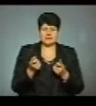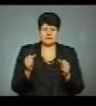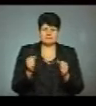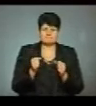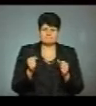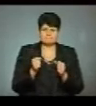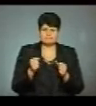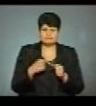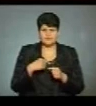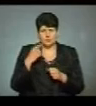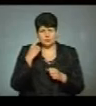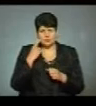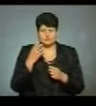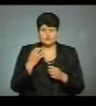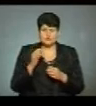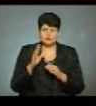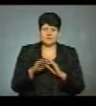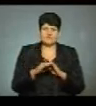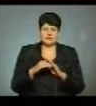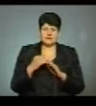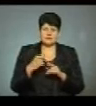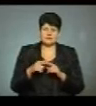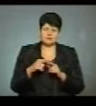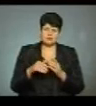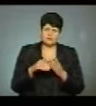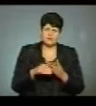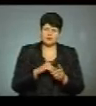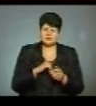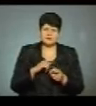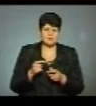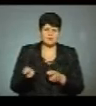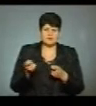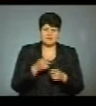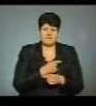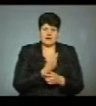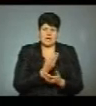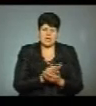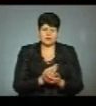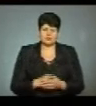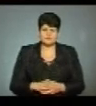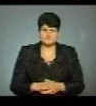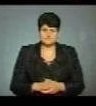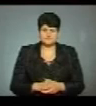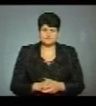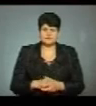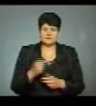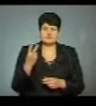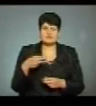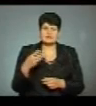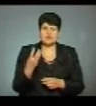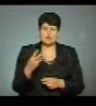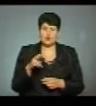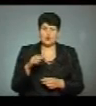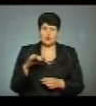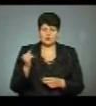підмерзли. Думаємо, що будемо визивати або швидко, або доставимо їх в лікарню. Нагадаю, 23 лютого